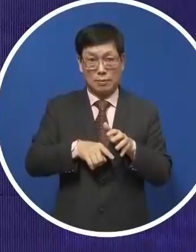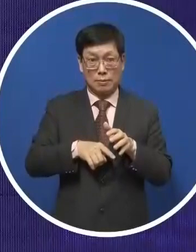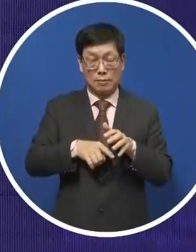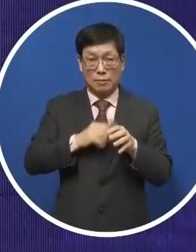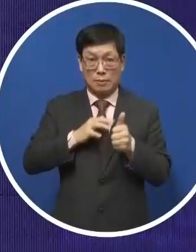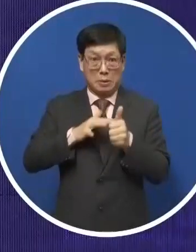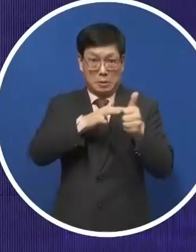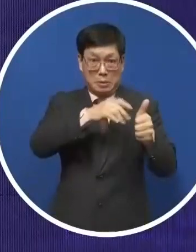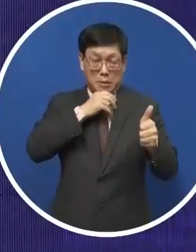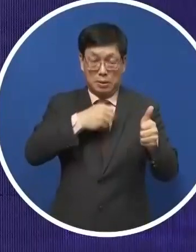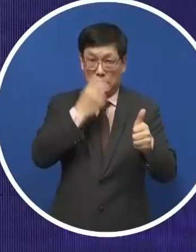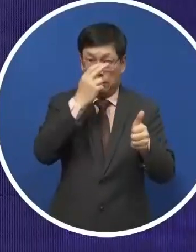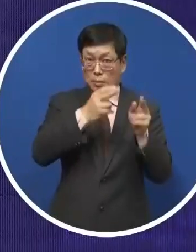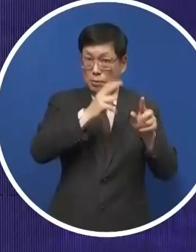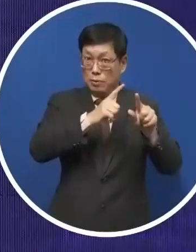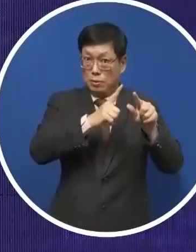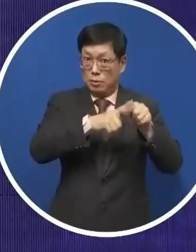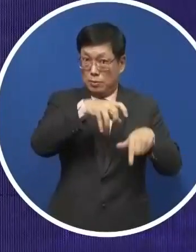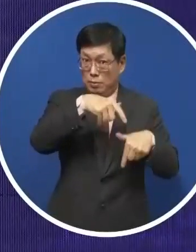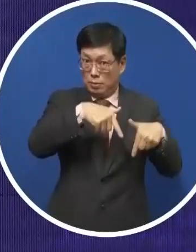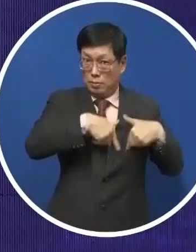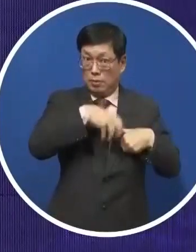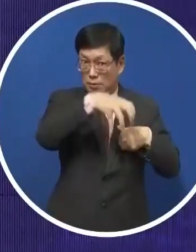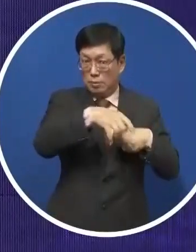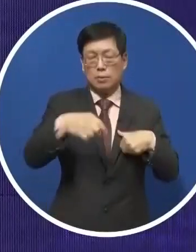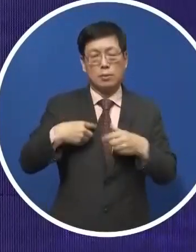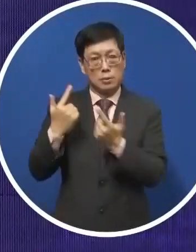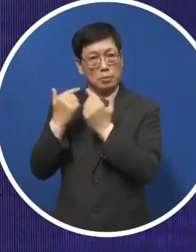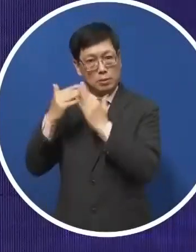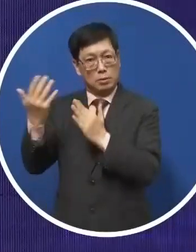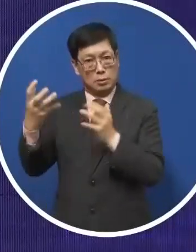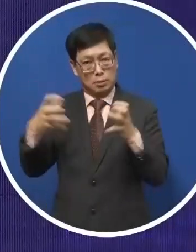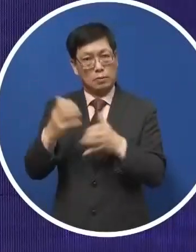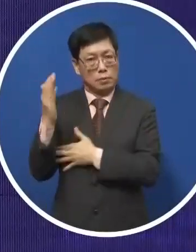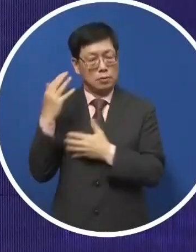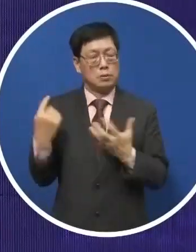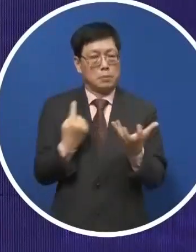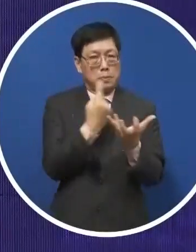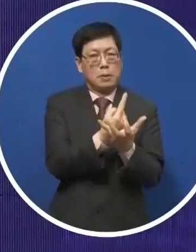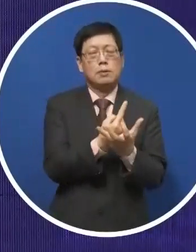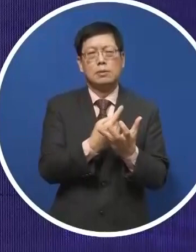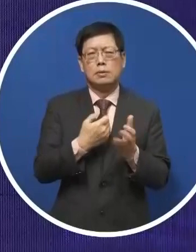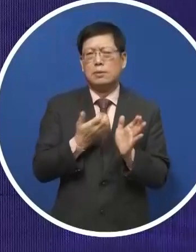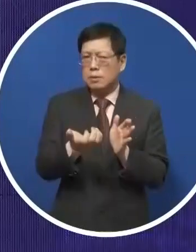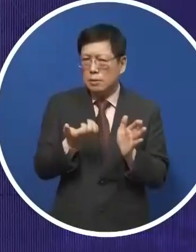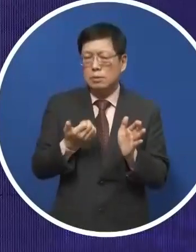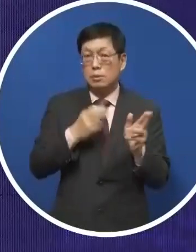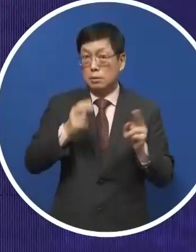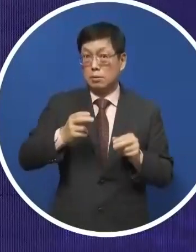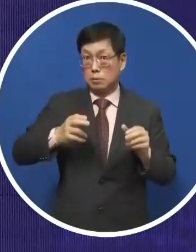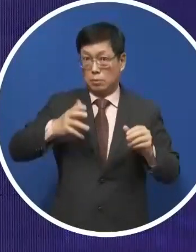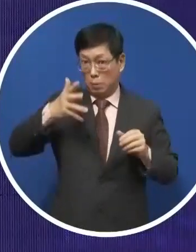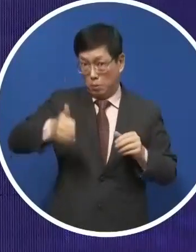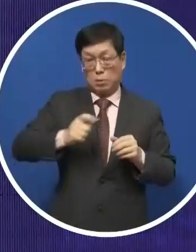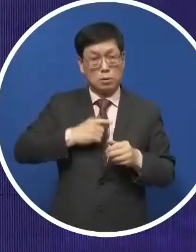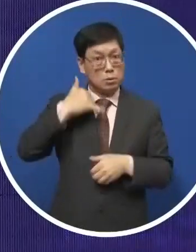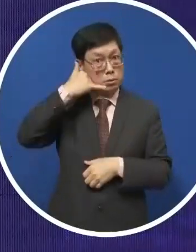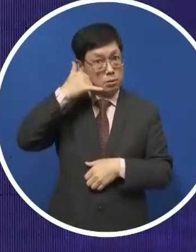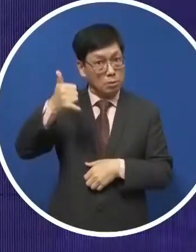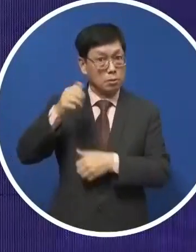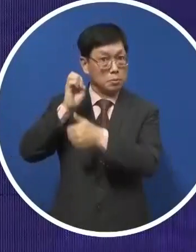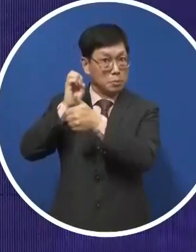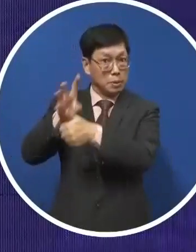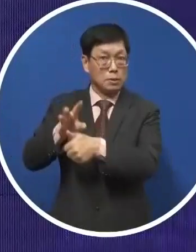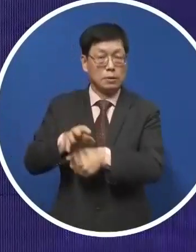这个前进指挥所是会跟北市府一起来成立的，所以在事前指挥官就亲自打电话通